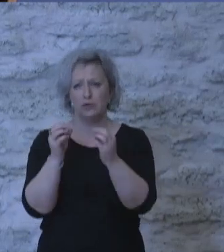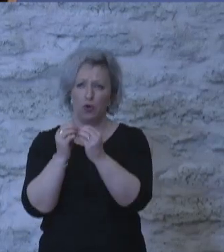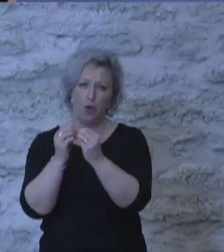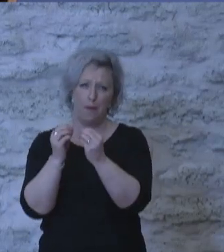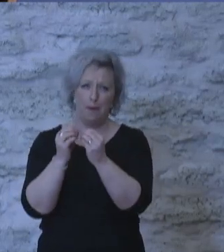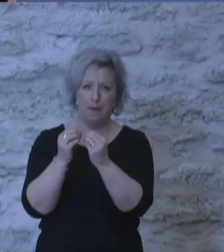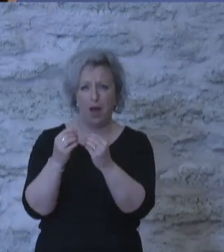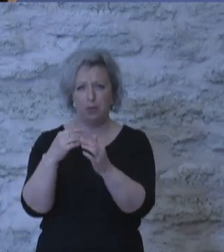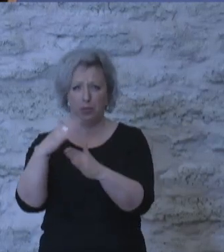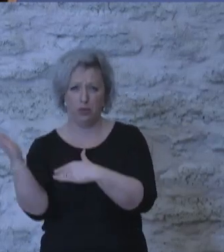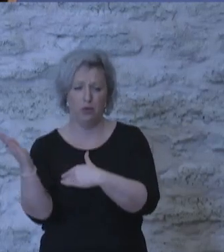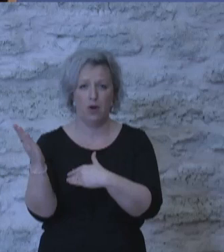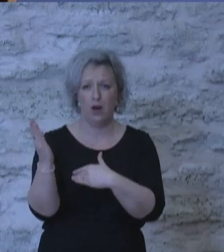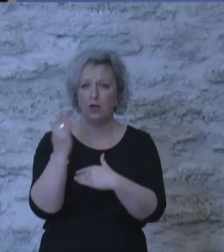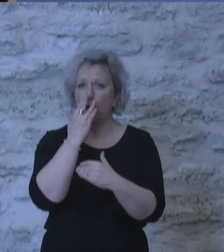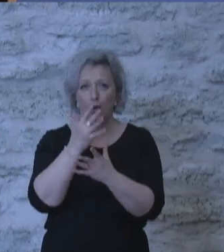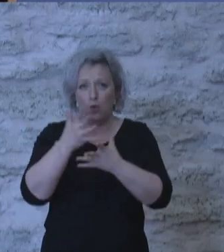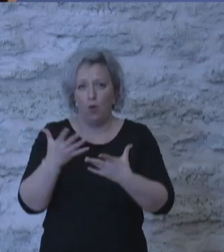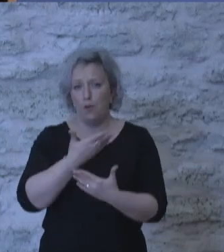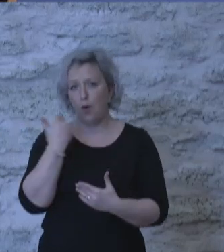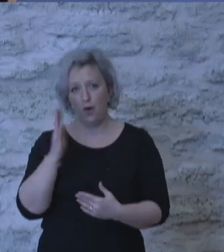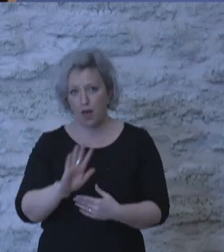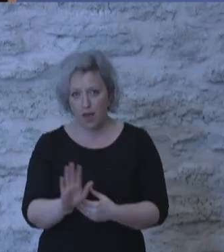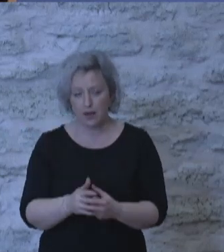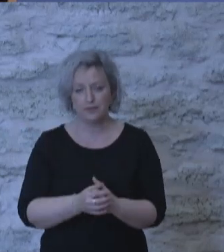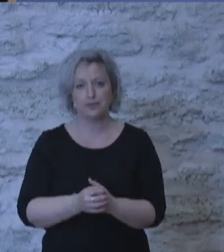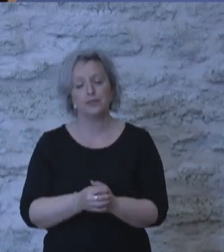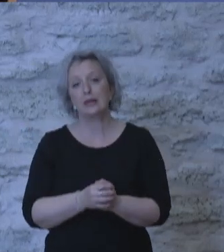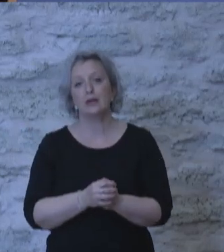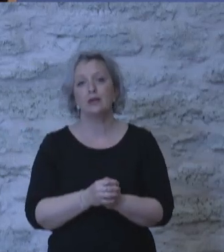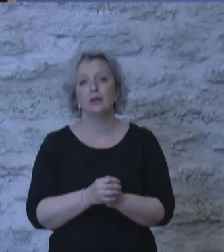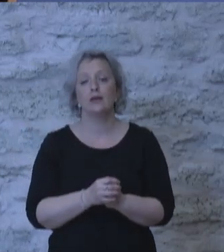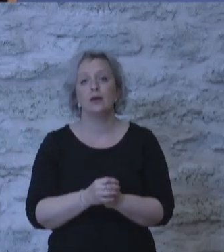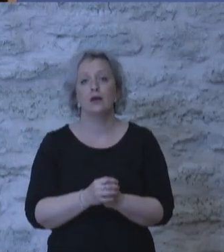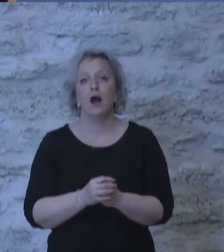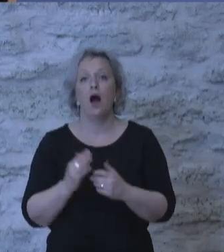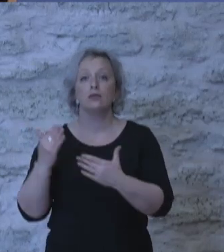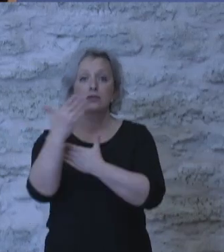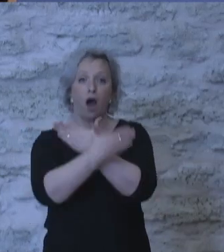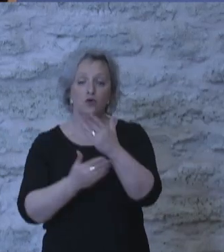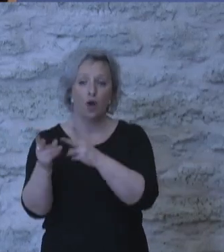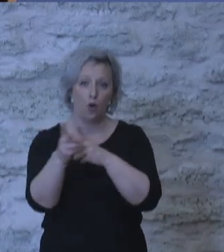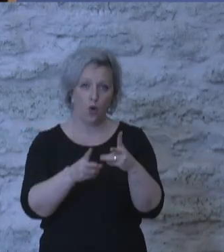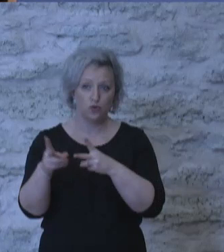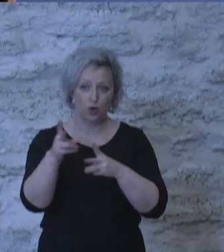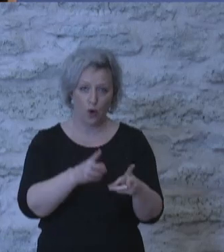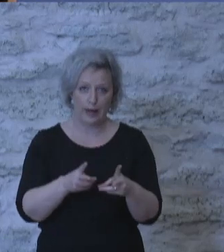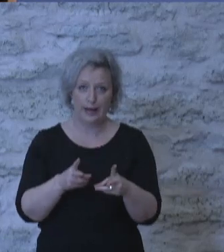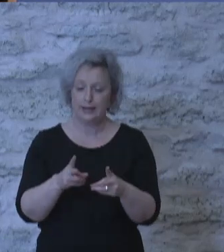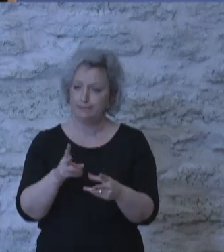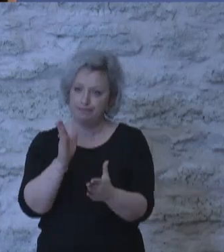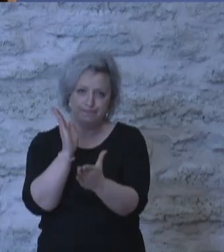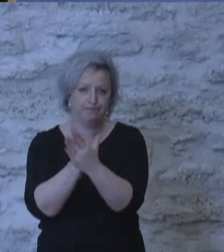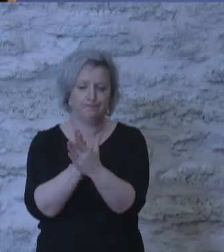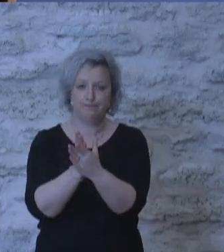inimestest. Me ei räägi väga suurtest numbritest. Mis puudutab taustakontrolle? Siin mingisugused järeleandmise ei ole.